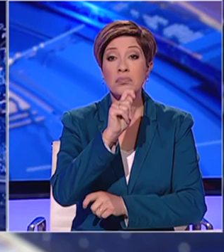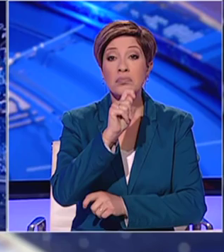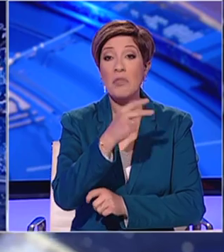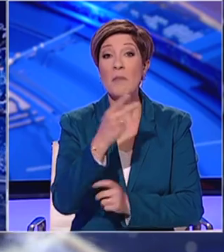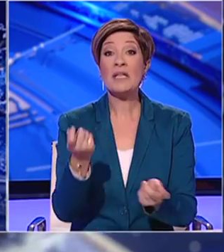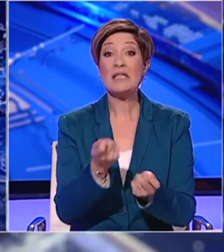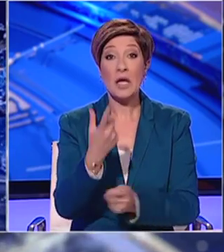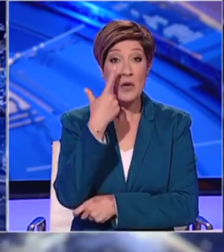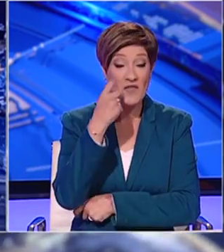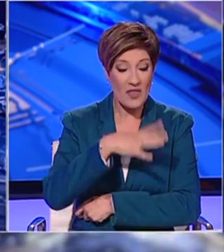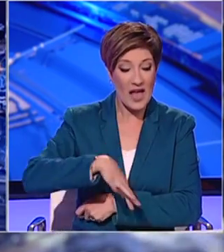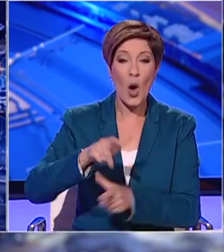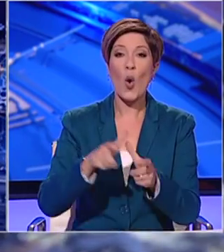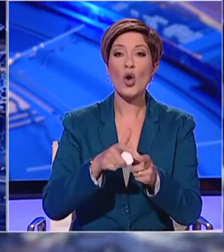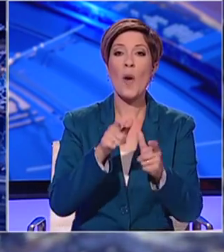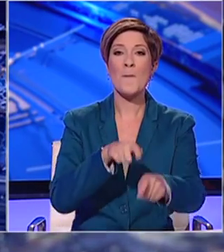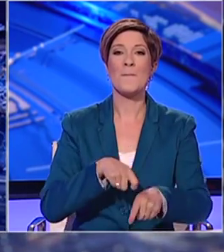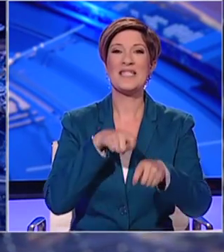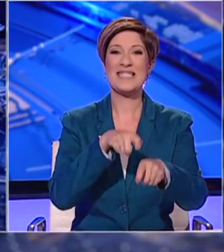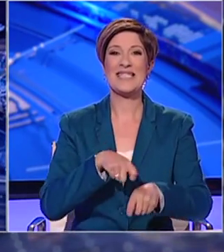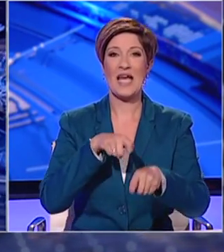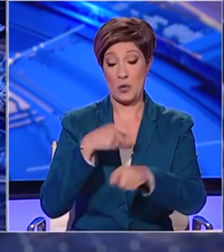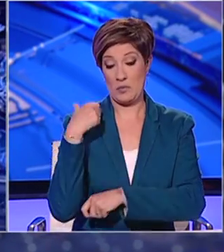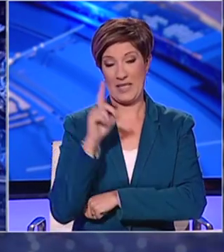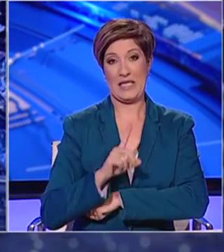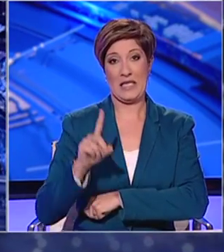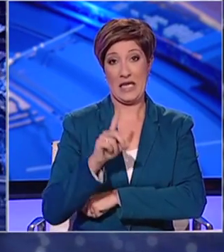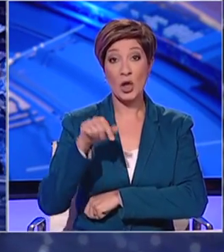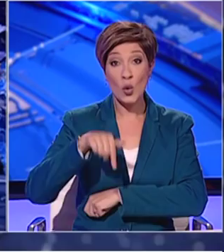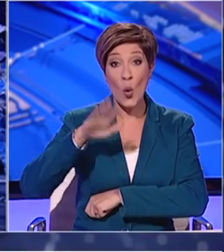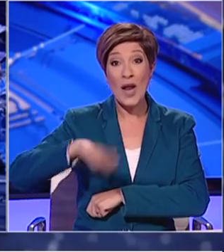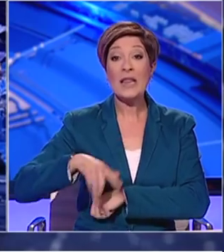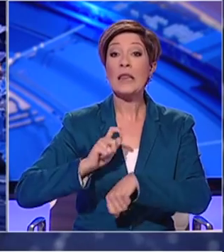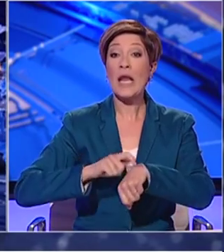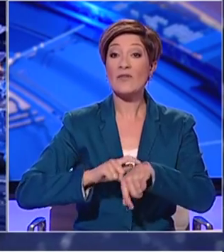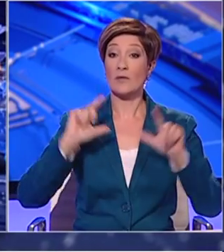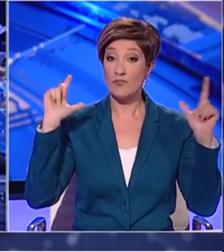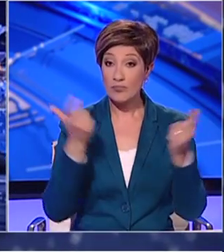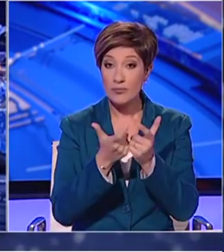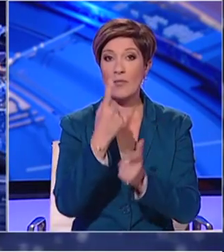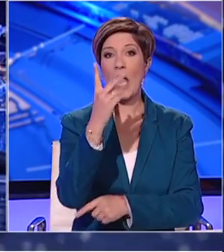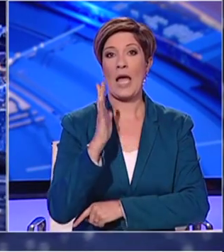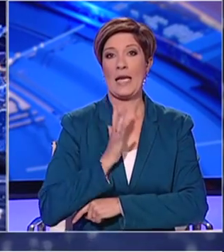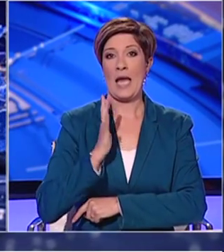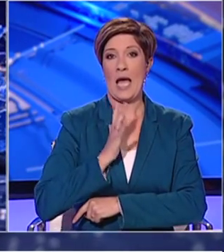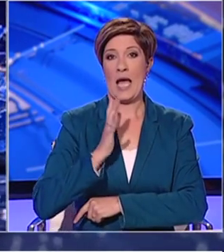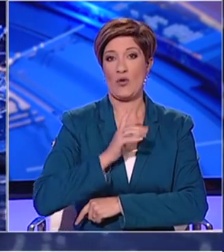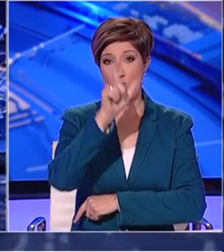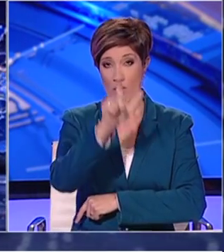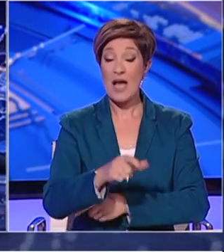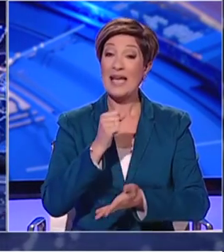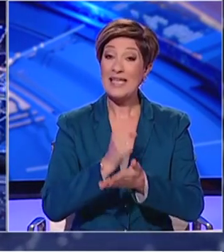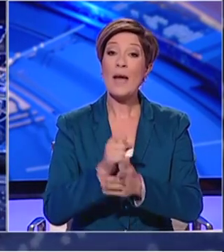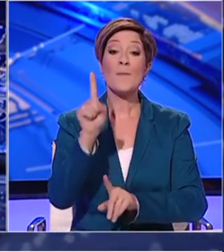υπόθεση του εντοπισμού πτώματος γυναίκας σε εγκαταλελειμμένο μεταλλείο στο Μητσερό την περασμένη Κυριακή. Τις τελευταίες ώρες είχαμε σύλληψη προσώπου αλλά